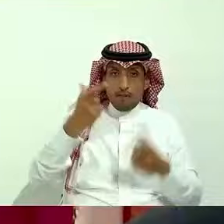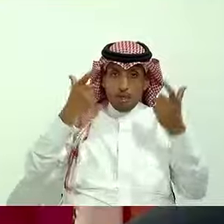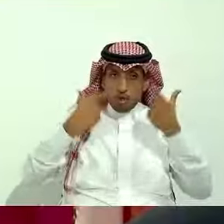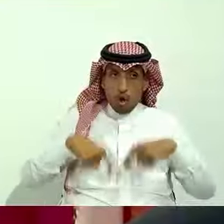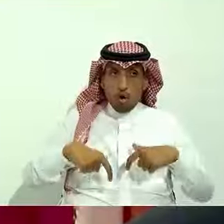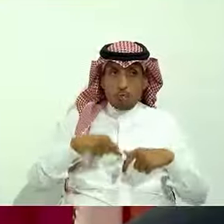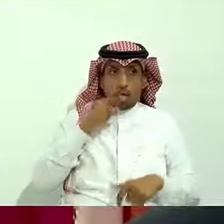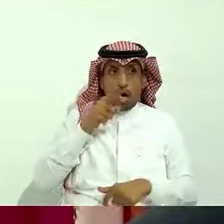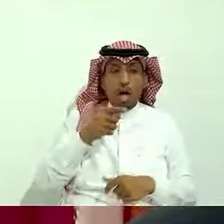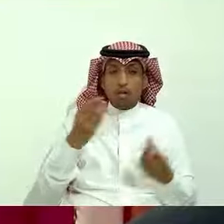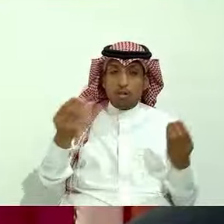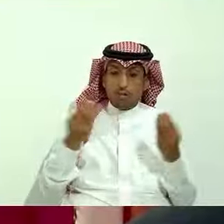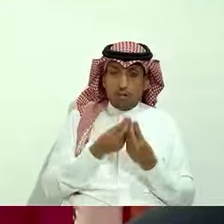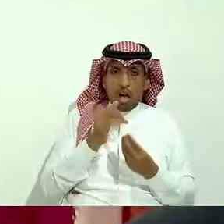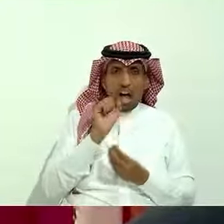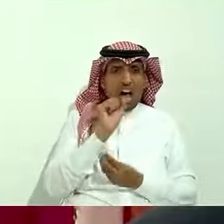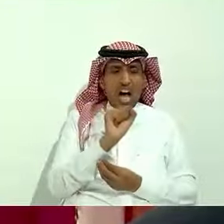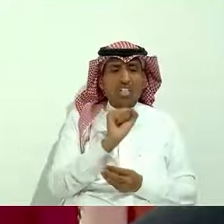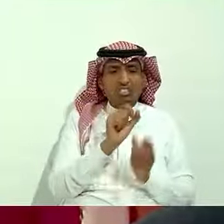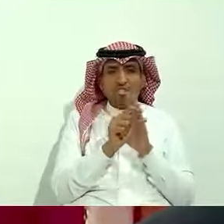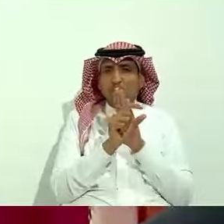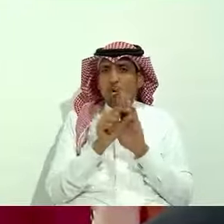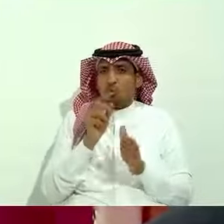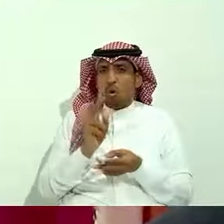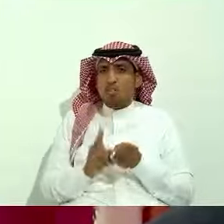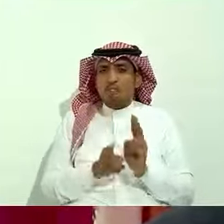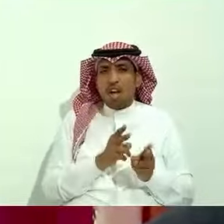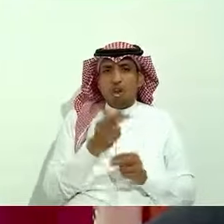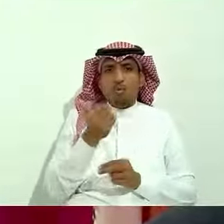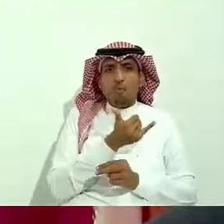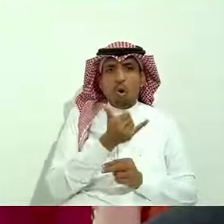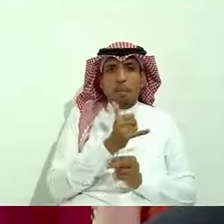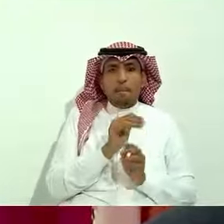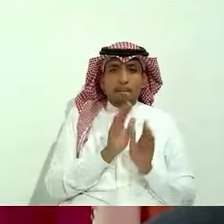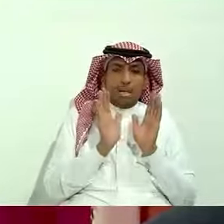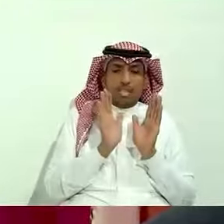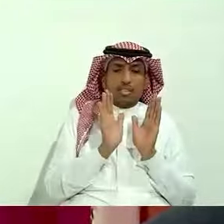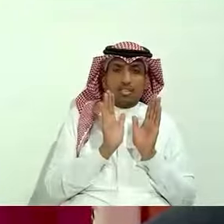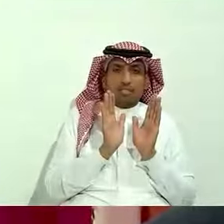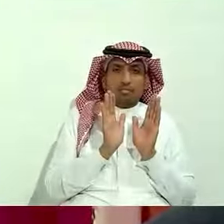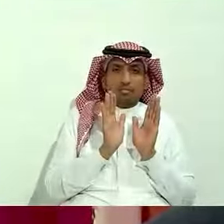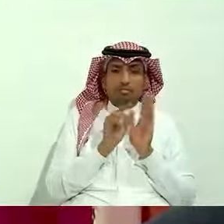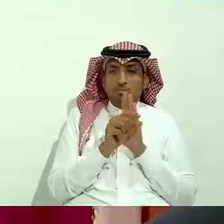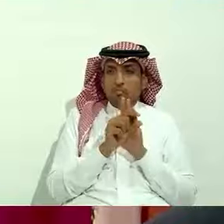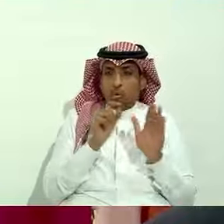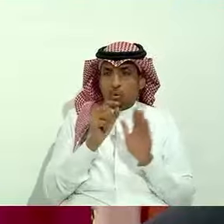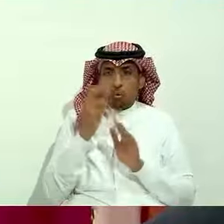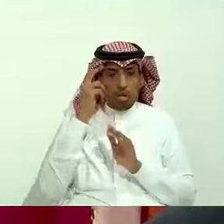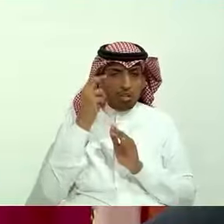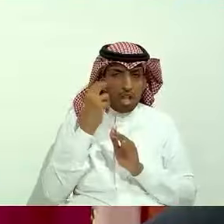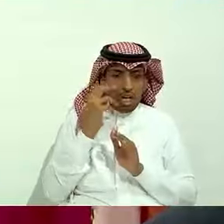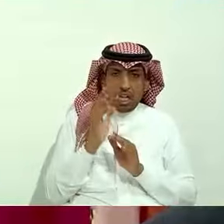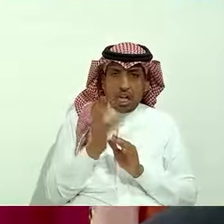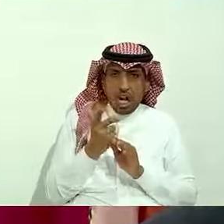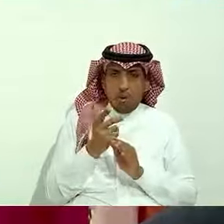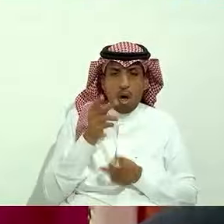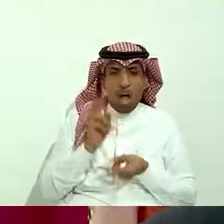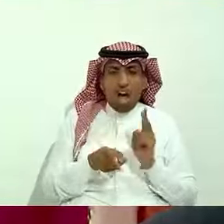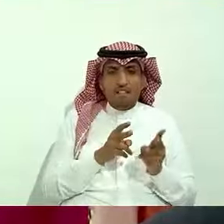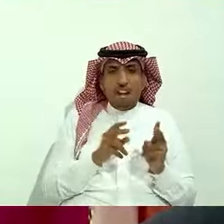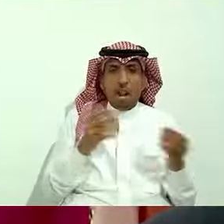هي منحصرة على مناسبات معينة أو أشياء محصورة يعني مناسبات تاريخية أو تحتفل